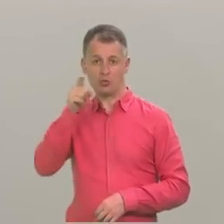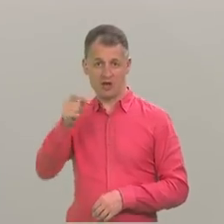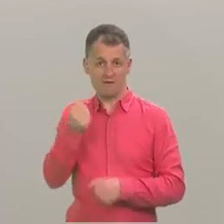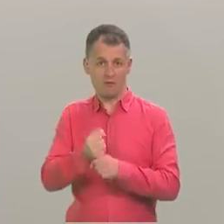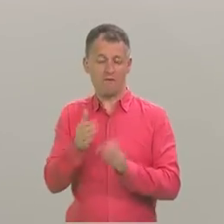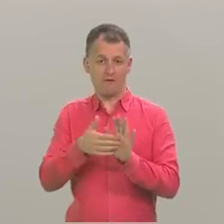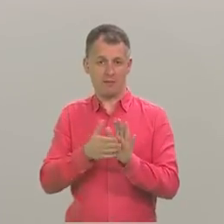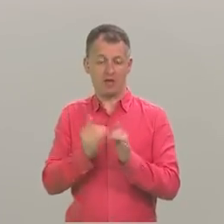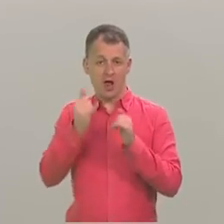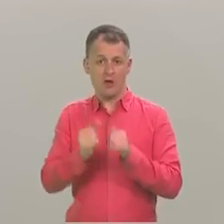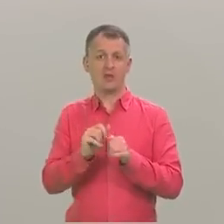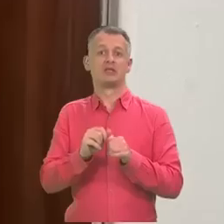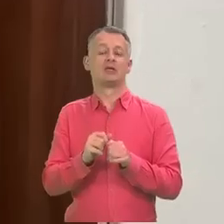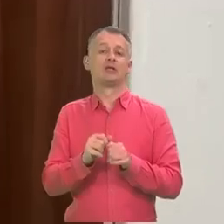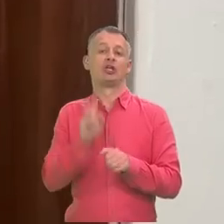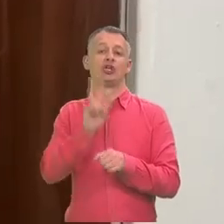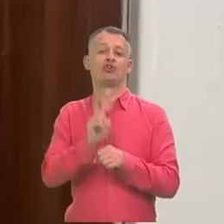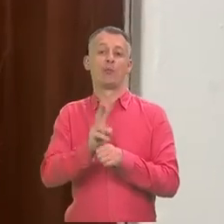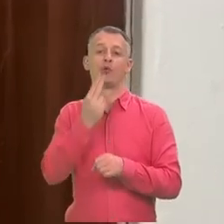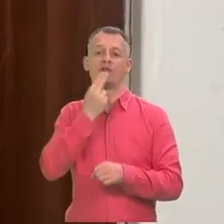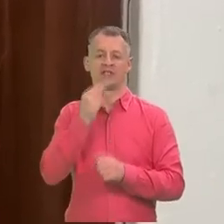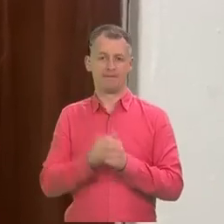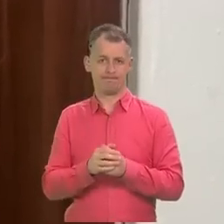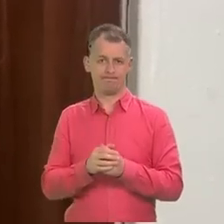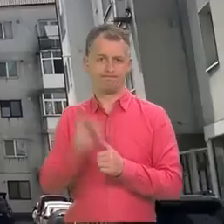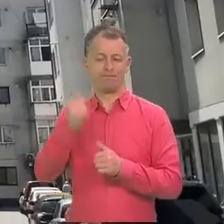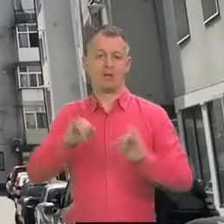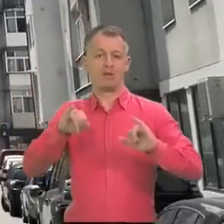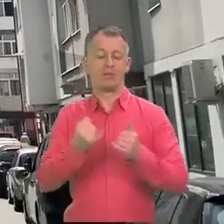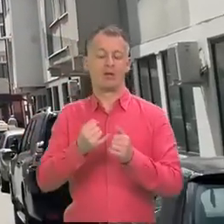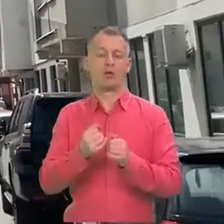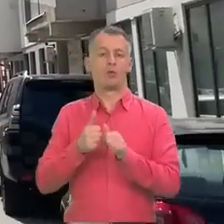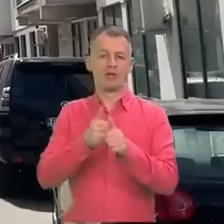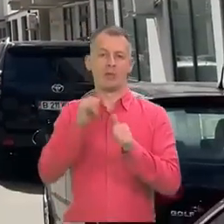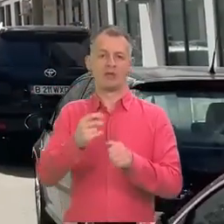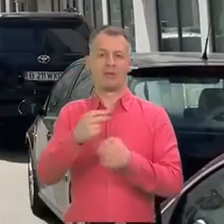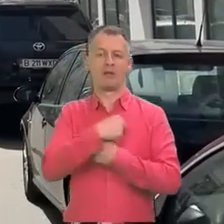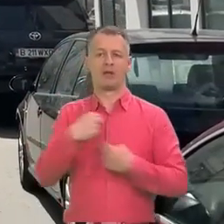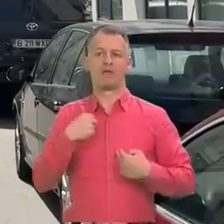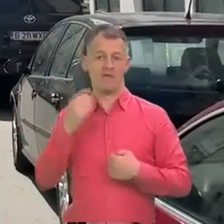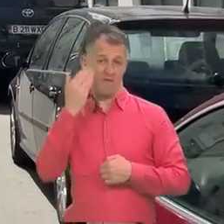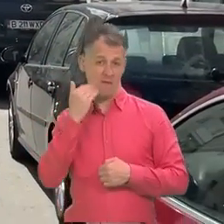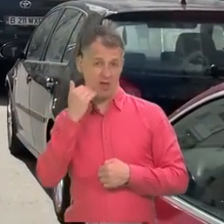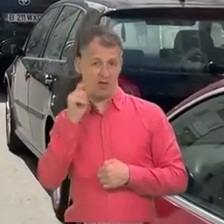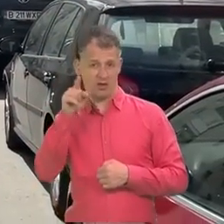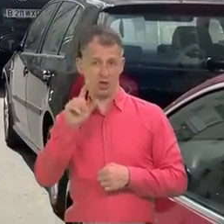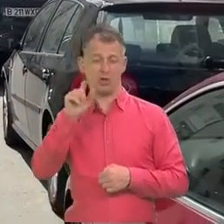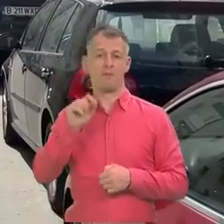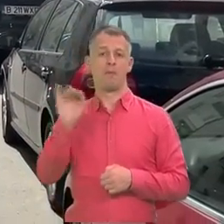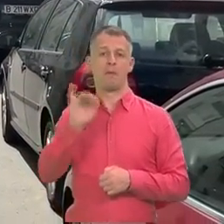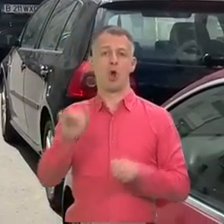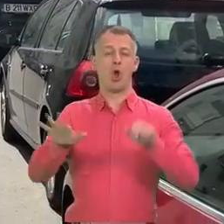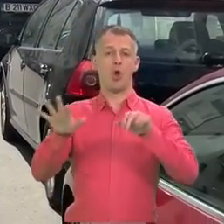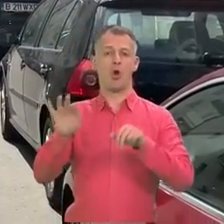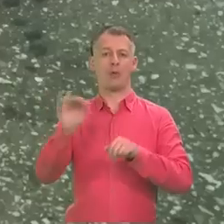care în prezent se află în custodia polițiștilor. Cazul a fost preluat de parchet. Femeia de 28 de ani era mama unui copil de 7 ani. Dacă sunteți